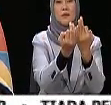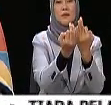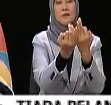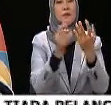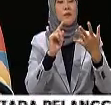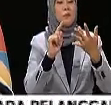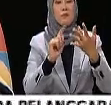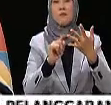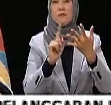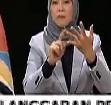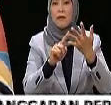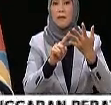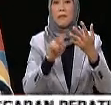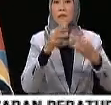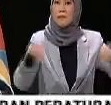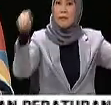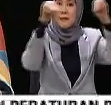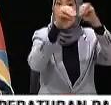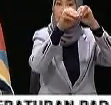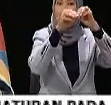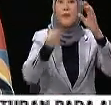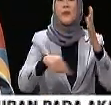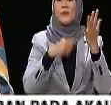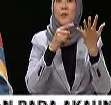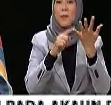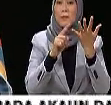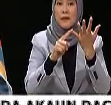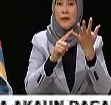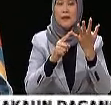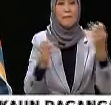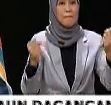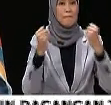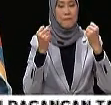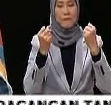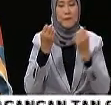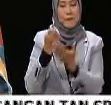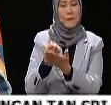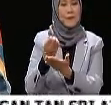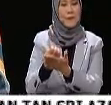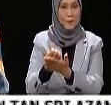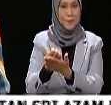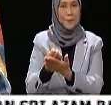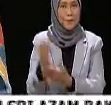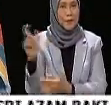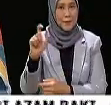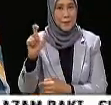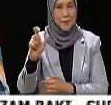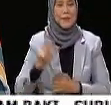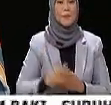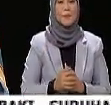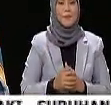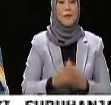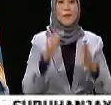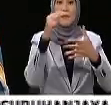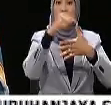keempat berkenaan dengan MSG yang kelima nyam kenangannya dengan mattapan sosio-ekonomi umur jadi sendok supaya benda